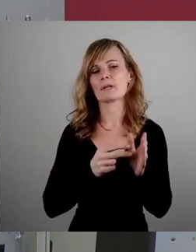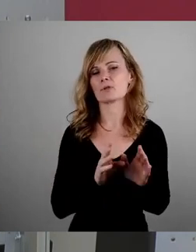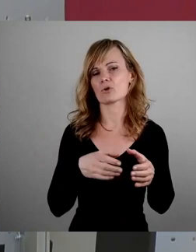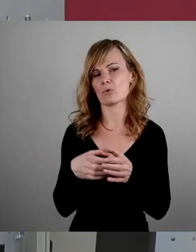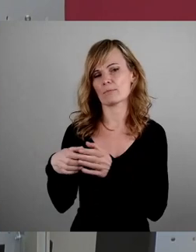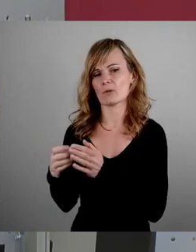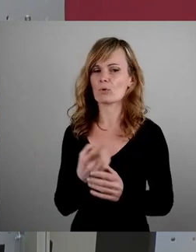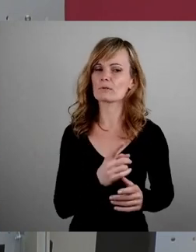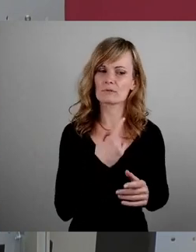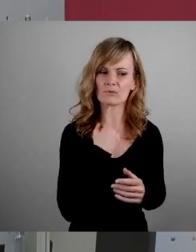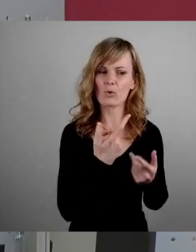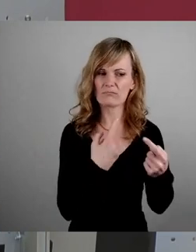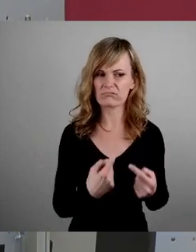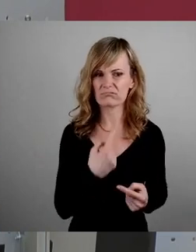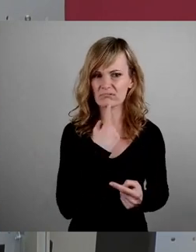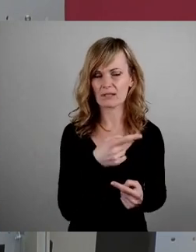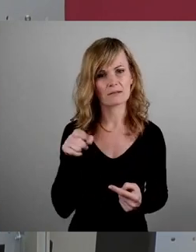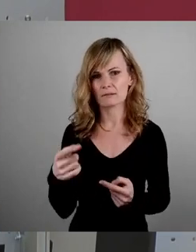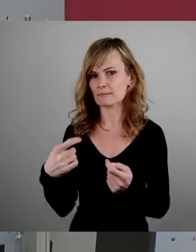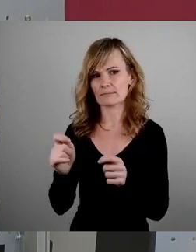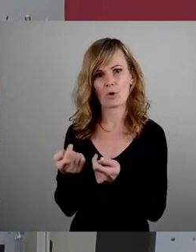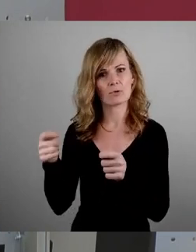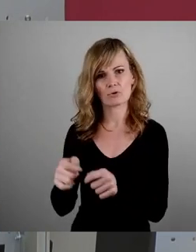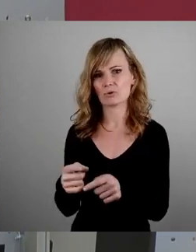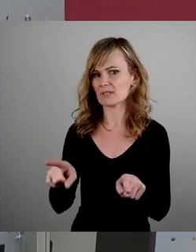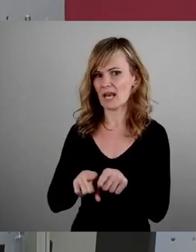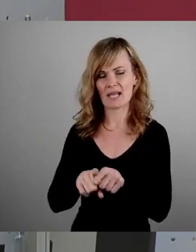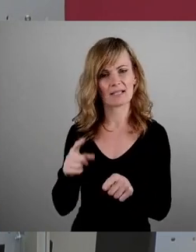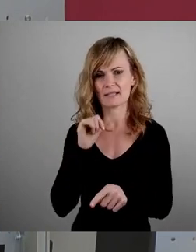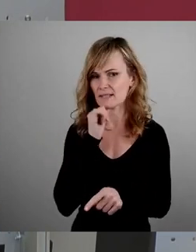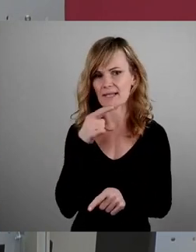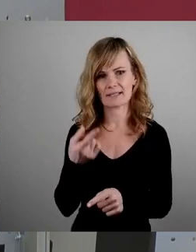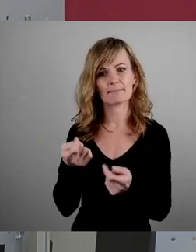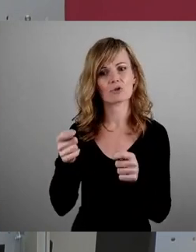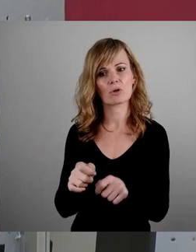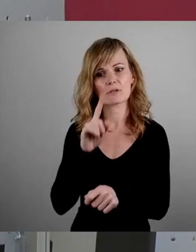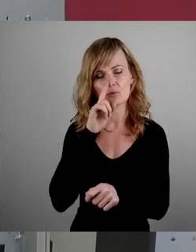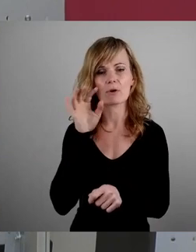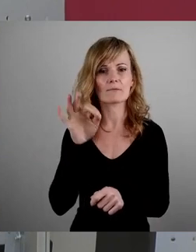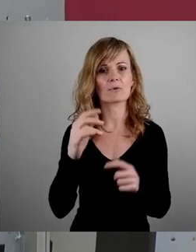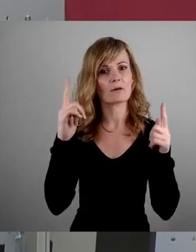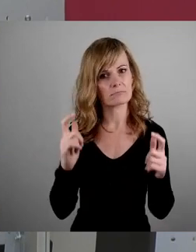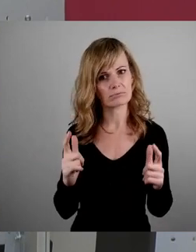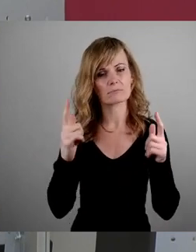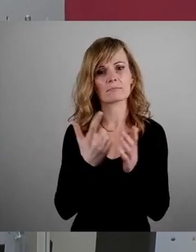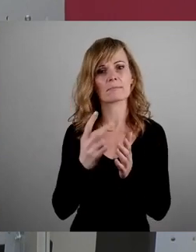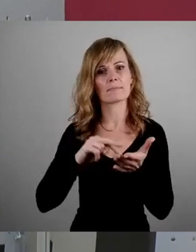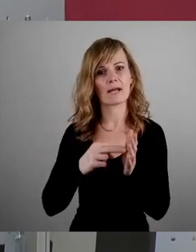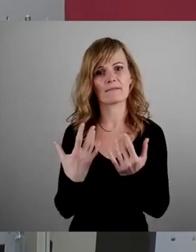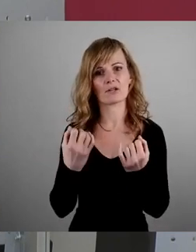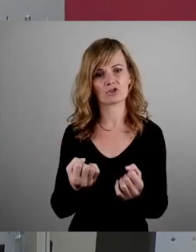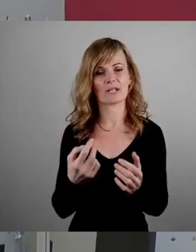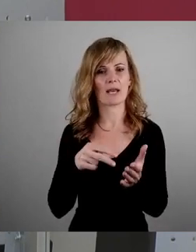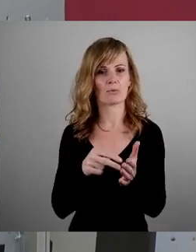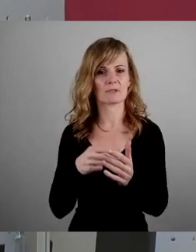eben nicht mit einem Baubeschluss gleichzusetzen, sondern dieser Beschluss ist lediglich der Auftakt eines Planfeststellungsverfahrens, dessen